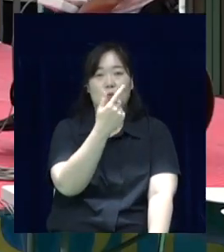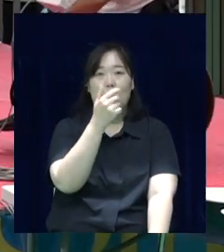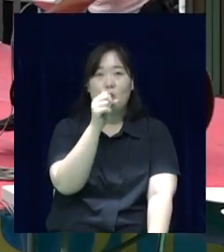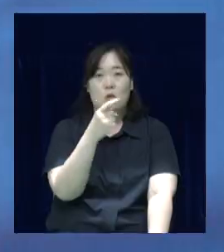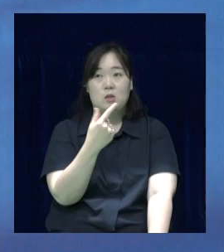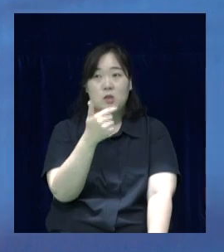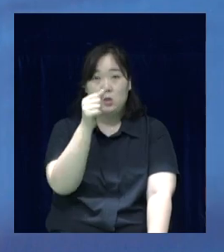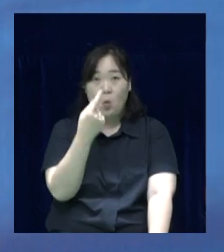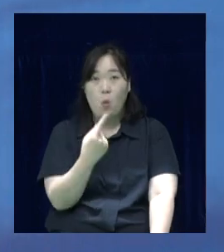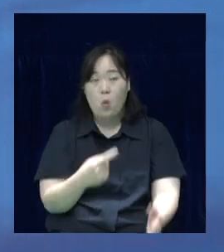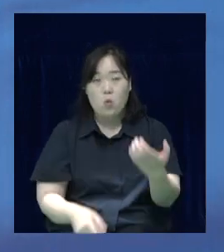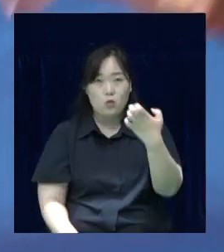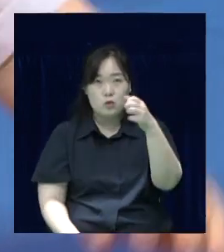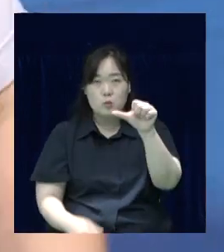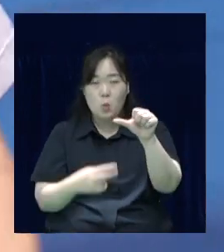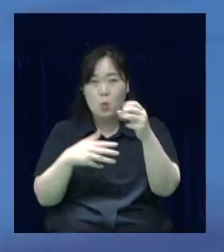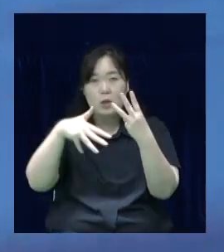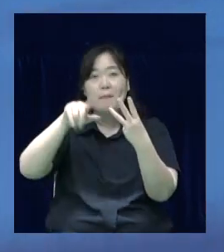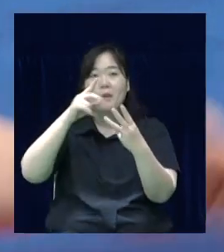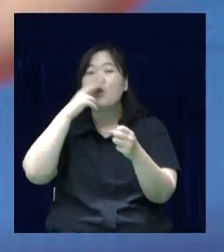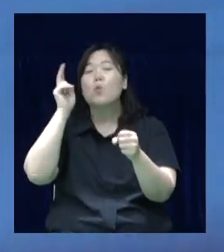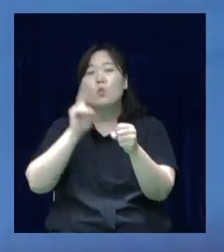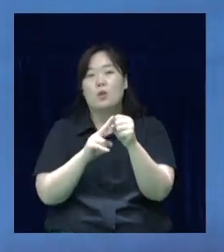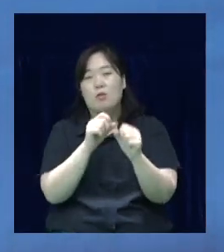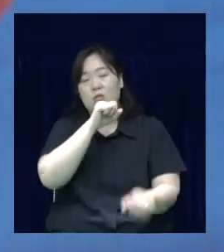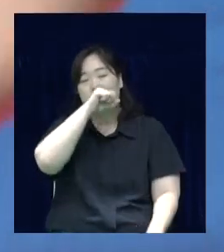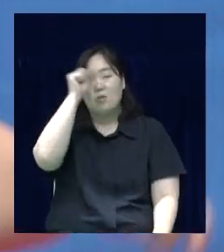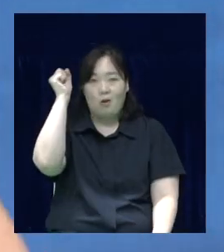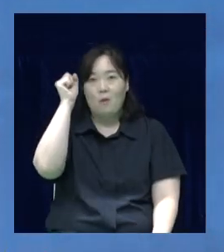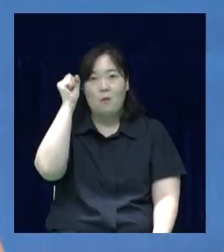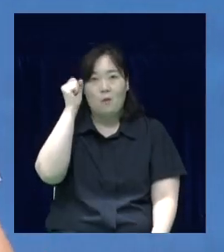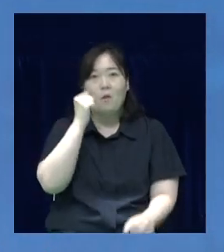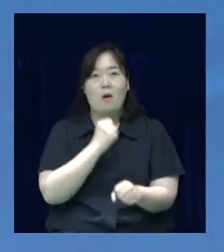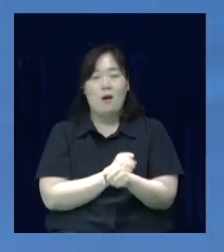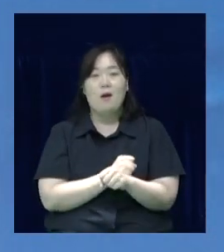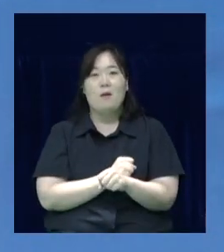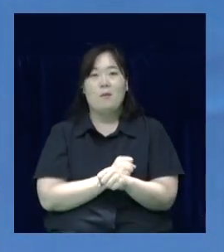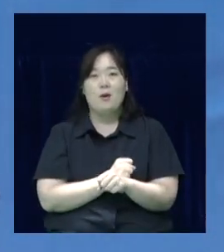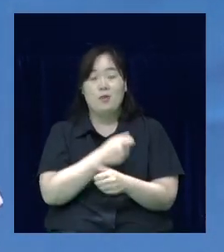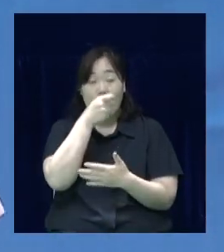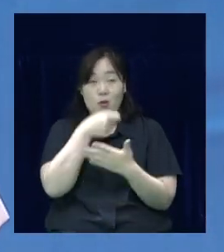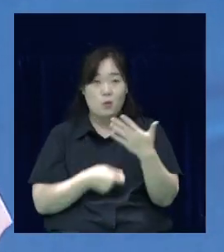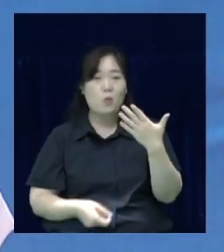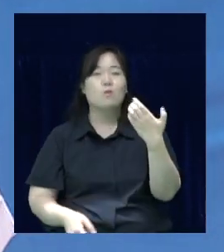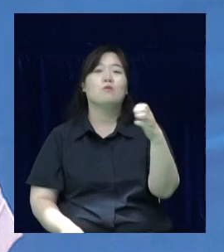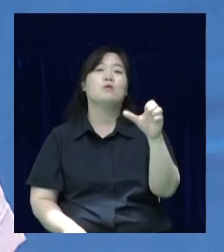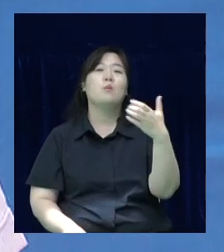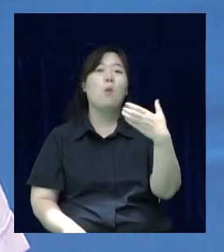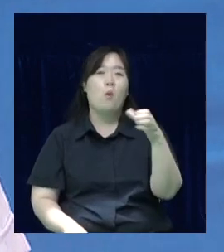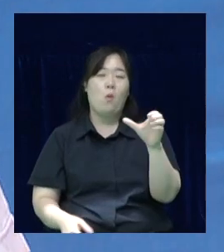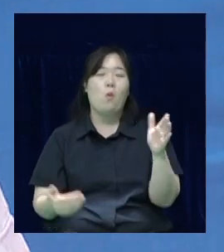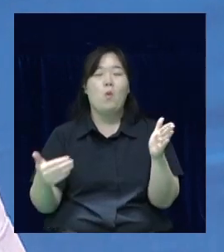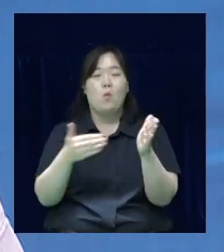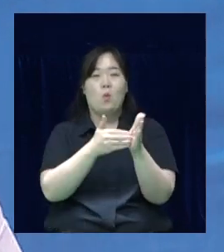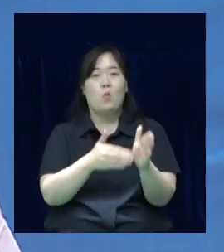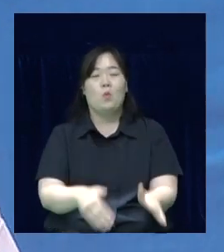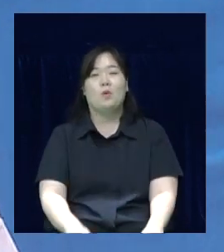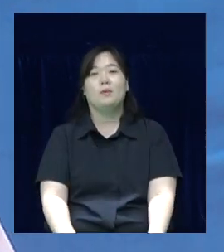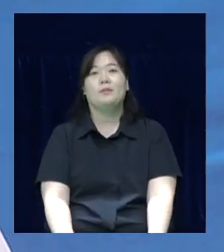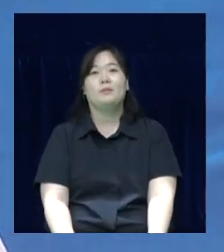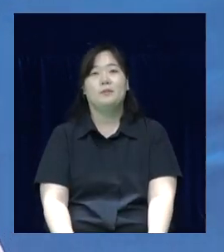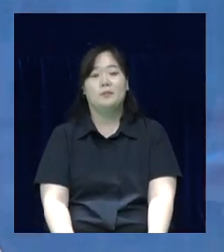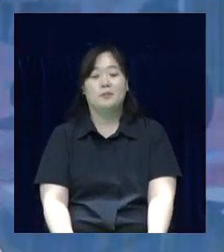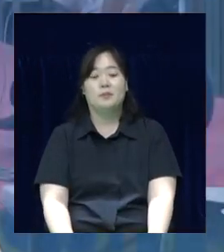시도 95kg 성공을 시키면서 이렇게 최종 파워리프팅 기록은 95kg을 달성하게 됐습니다.